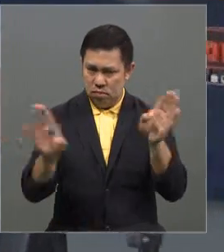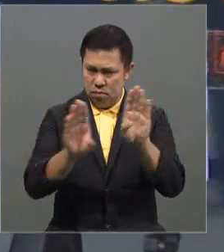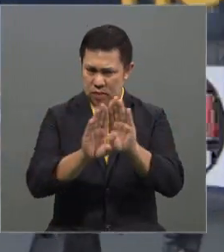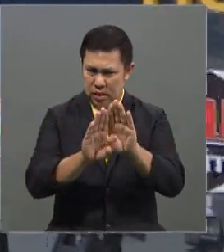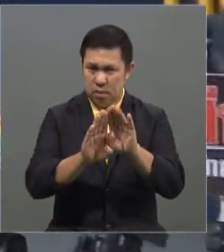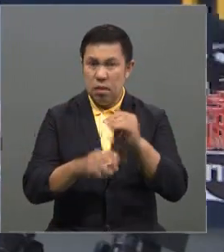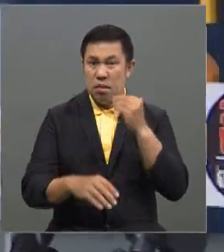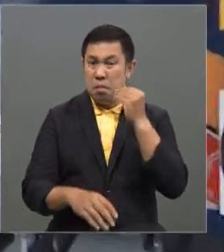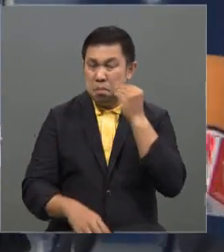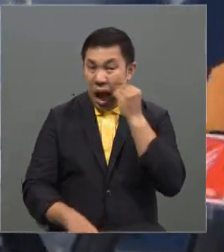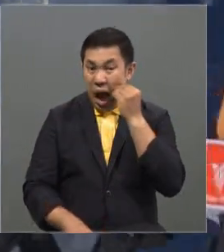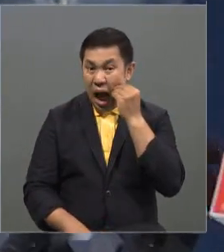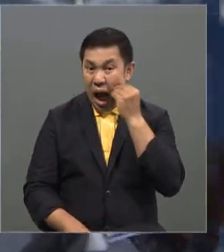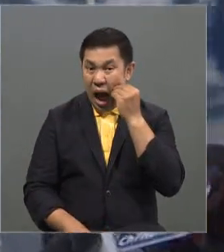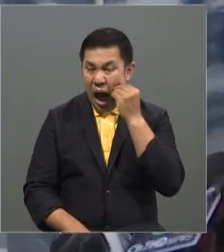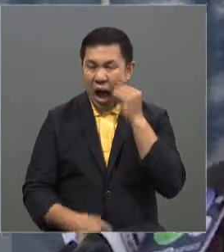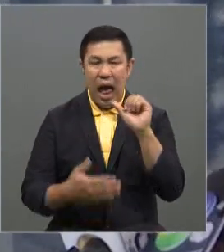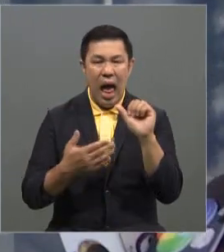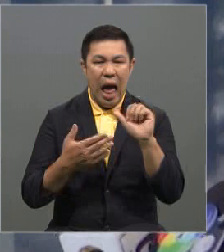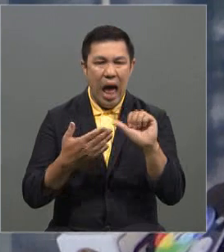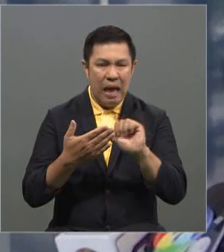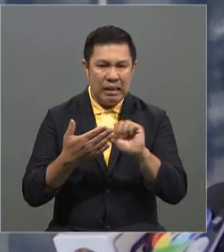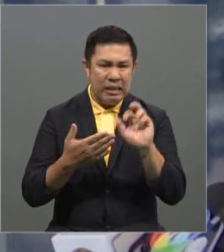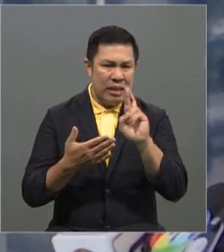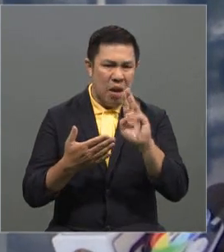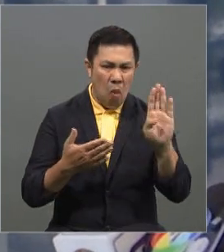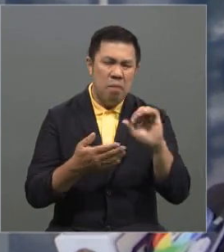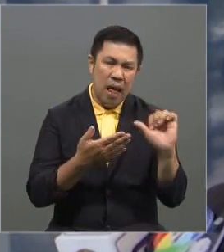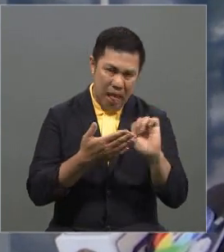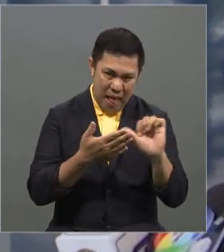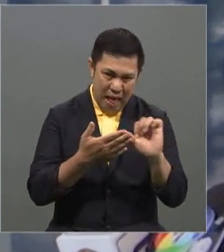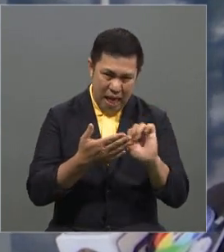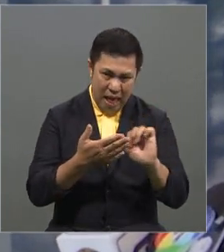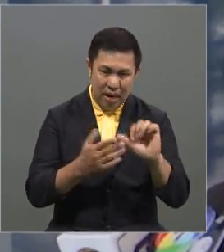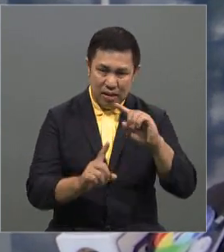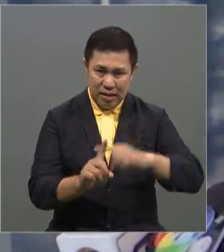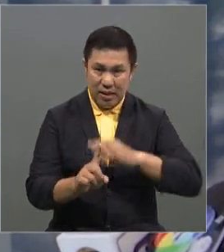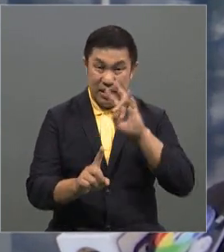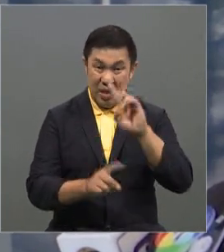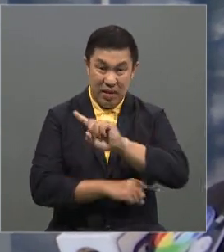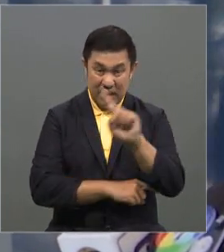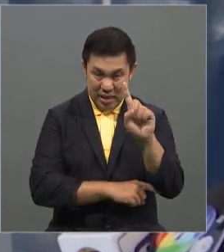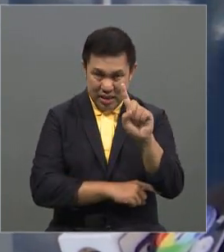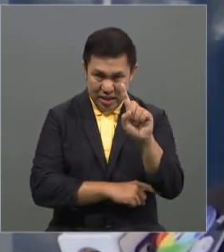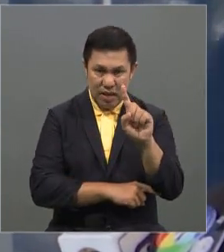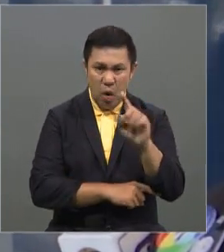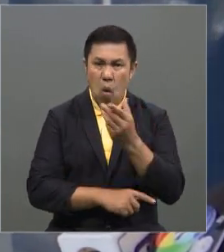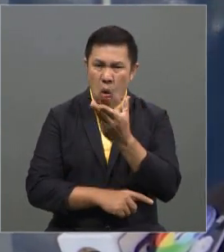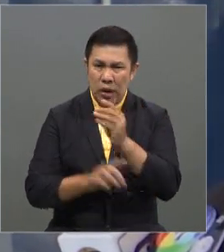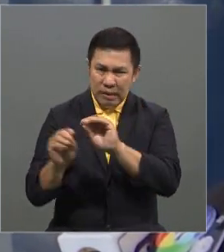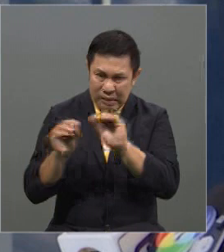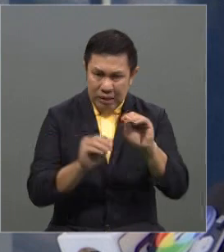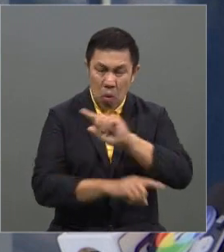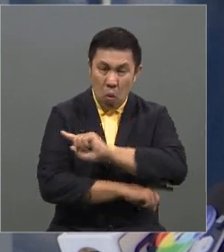บ้านก็คือปิดปรับปรุงในส่วนของอาจจะเป็นระบบต่างๆเนี่ยนะครับในวันที่1กรกฎาคมจึงขอเลื่อนวันโอน